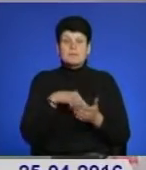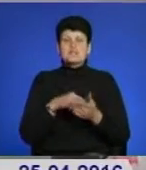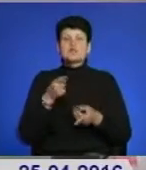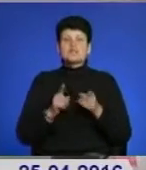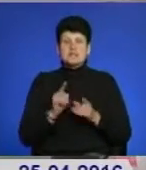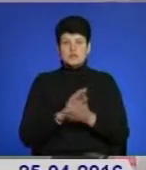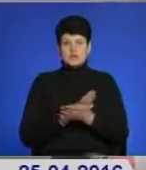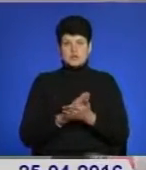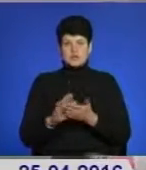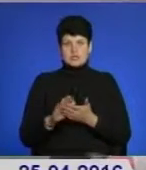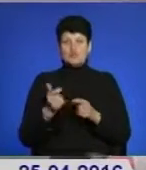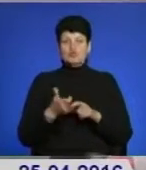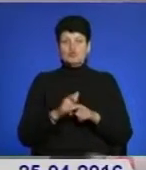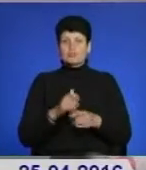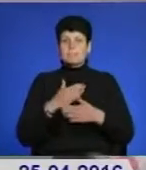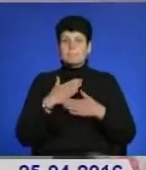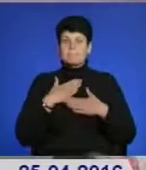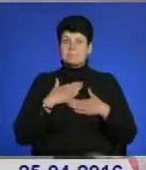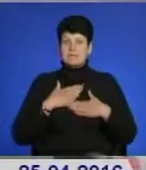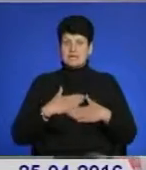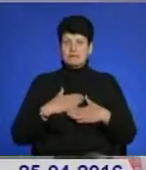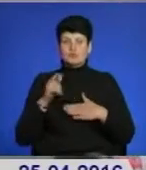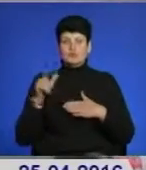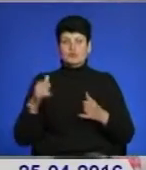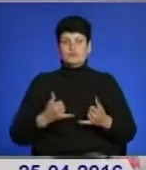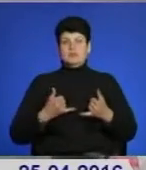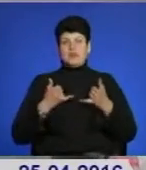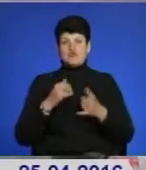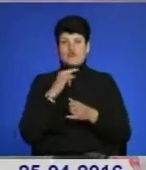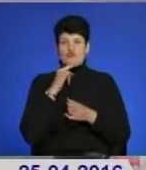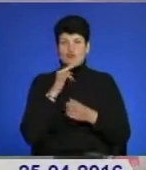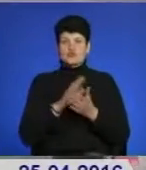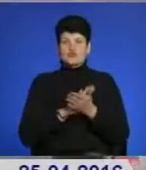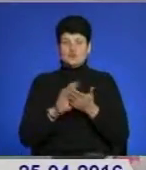дійсно чисте. І дуже приємно, що такі люди приділяють увагу чистоті міста.